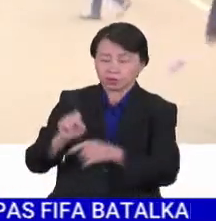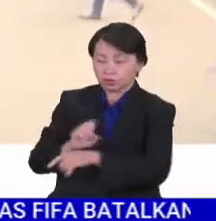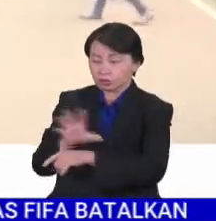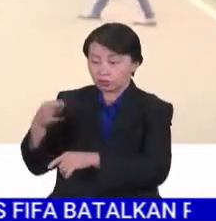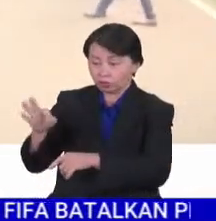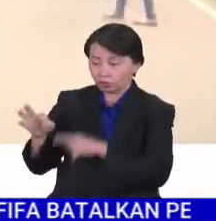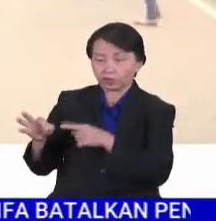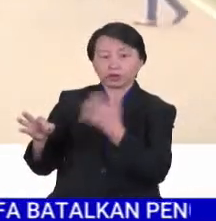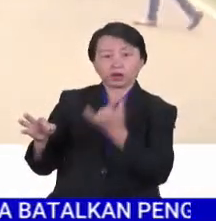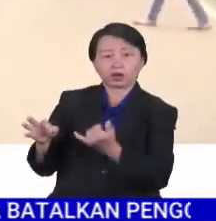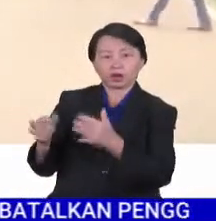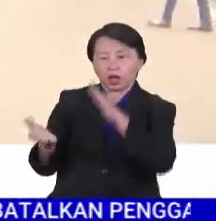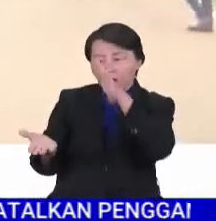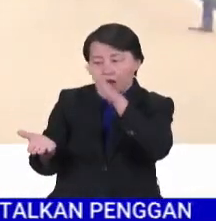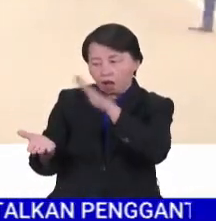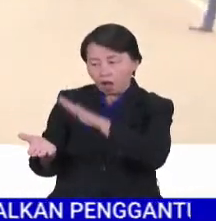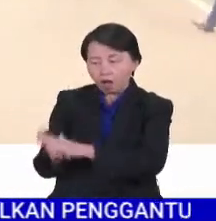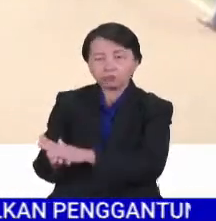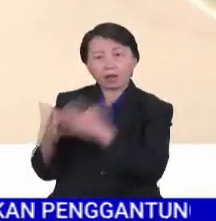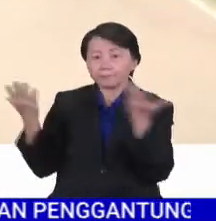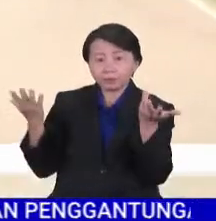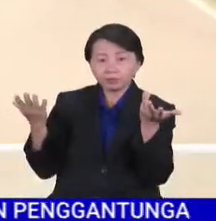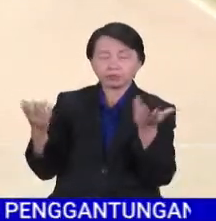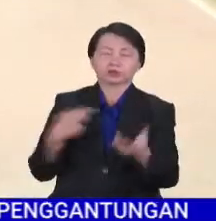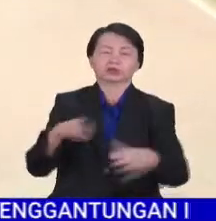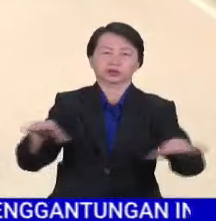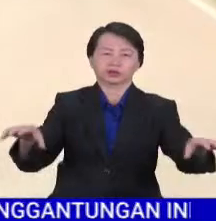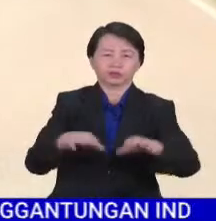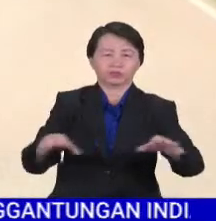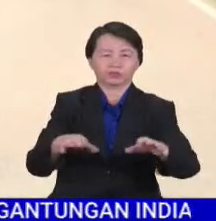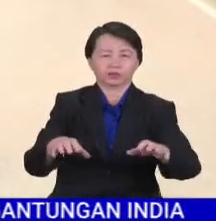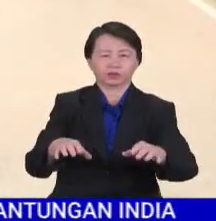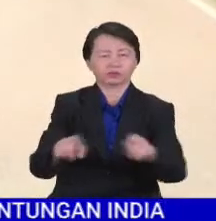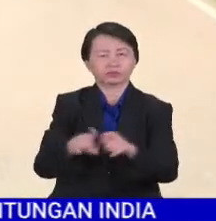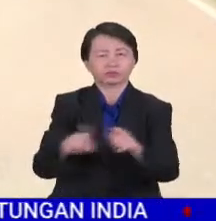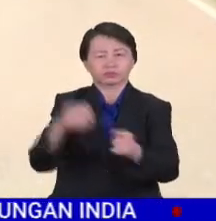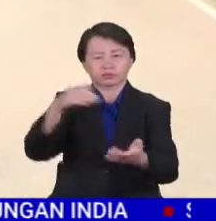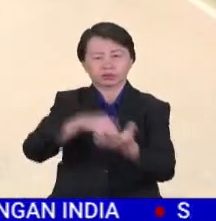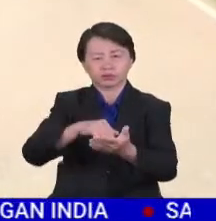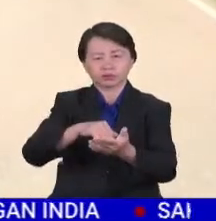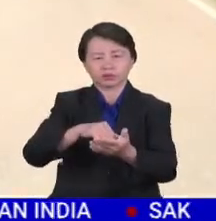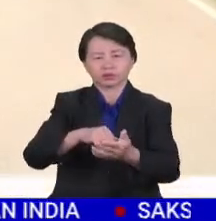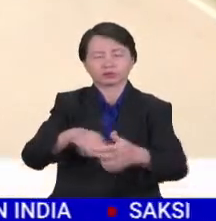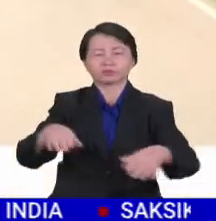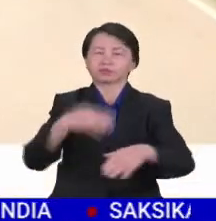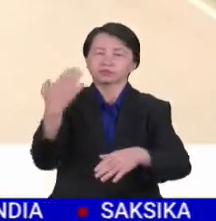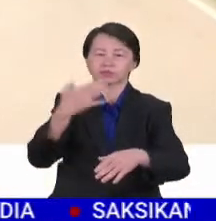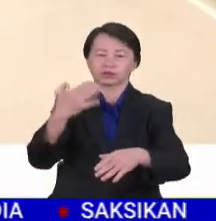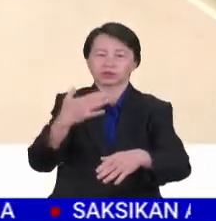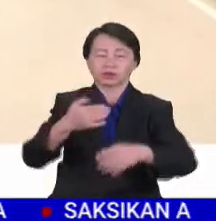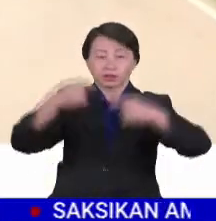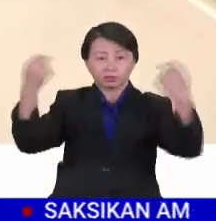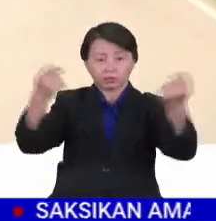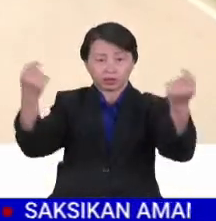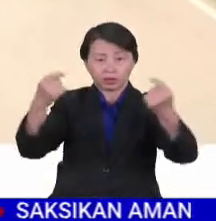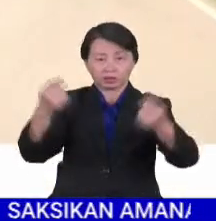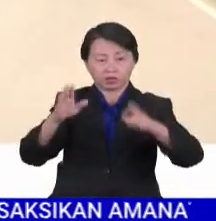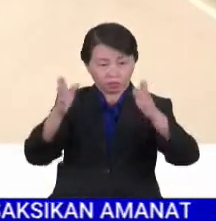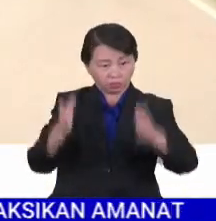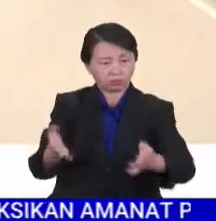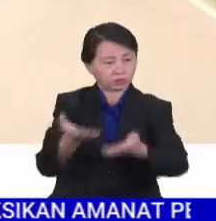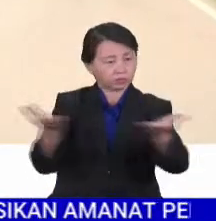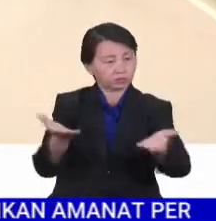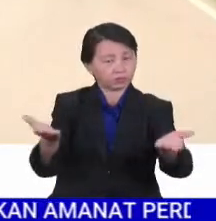dah selesai lah, jadi kita membuat sambutan agak luar biasa. Dan sambutan daripada warga Feda